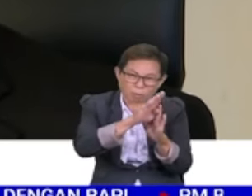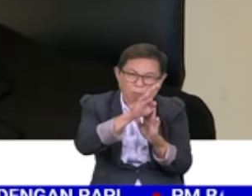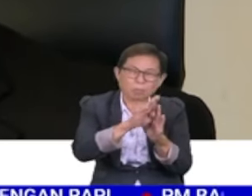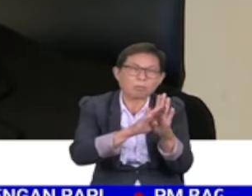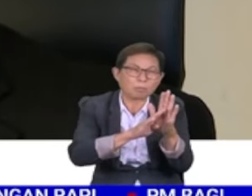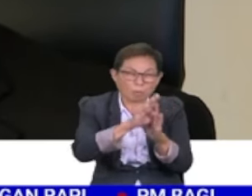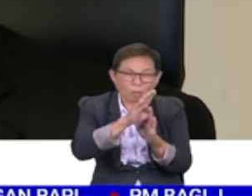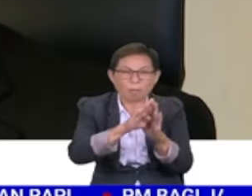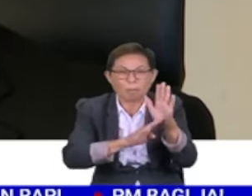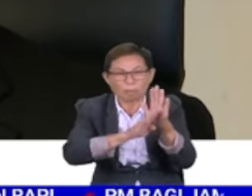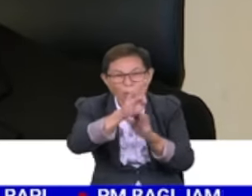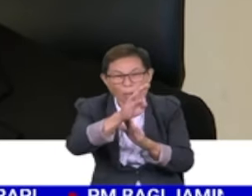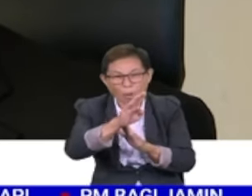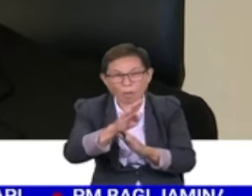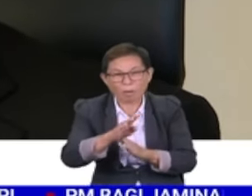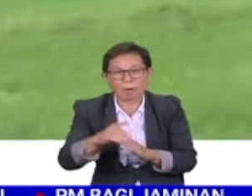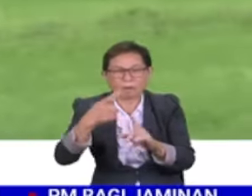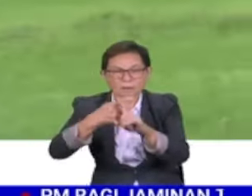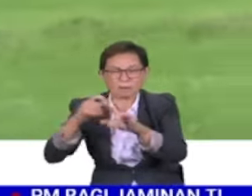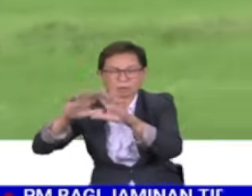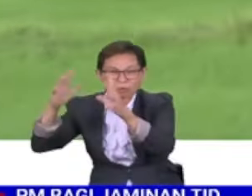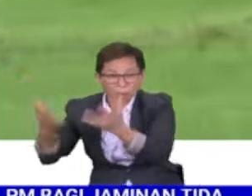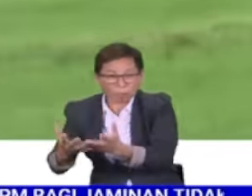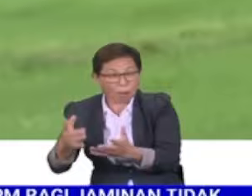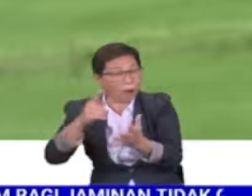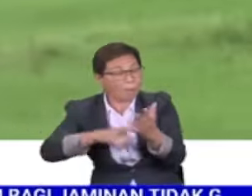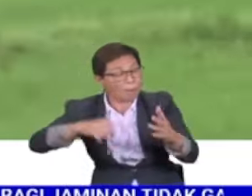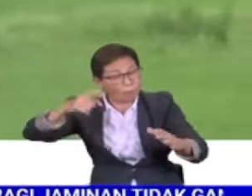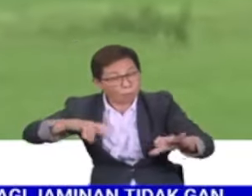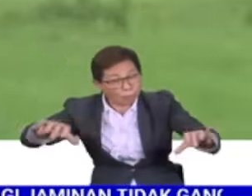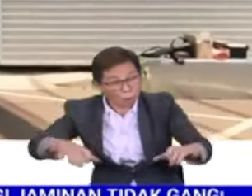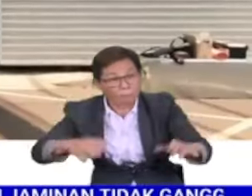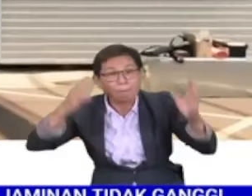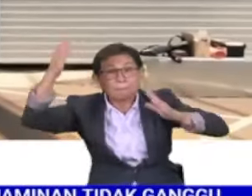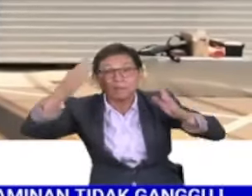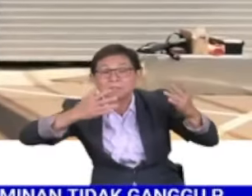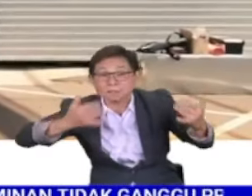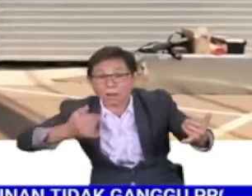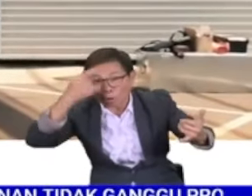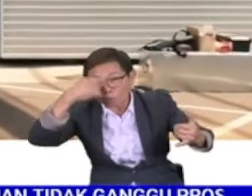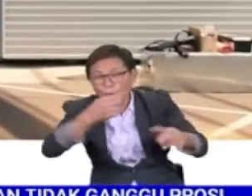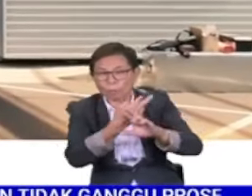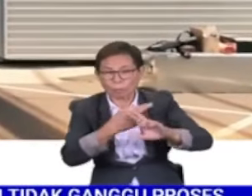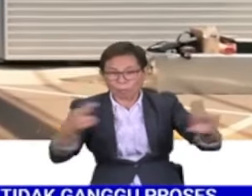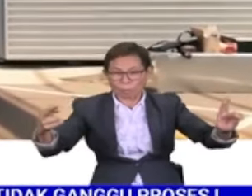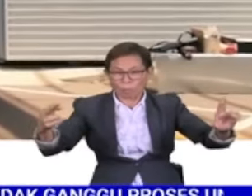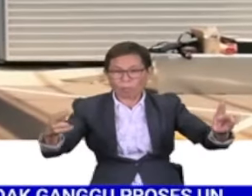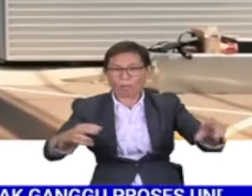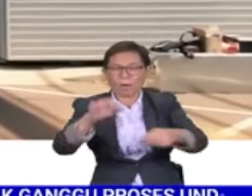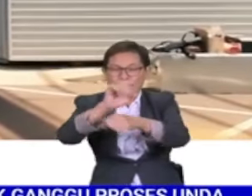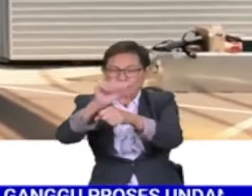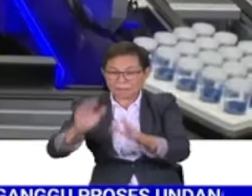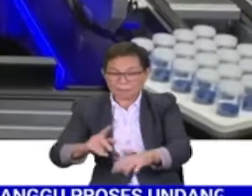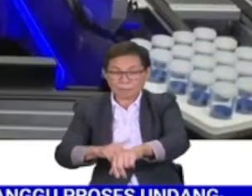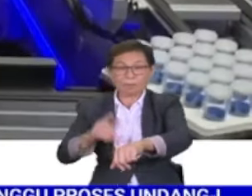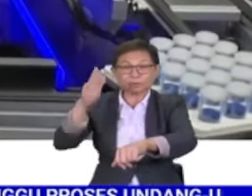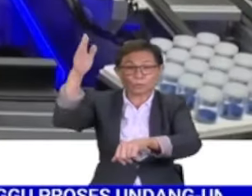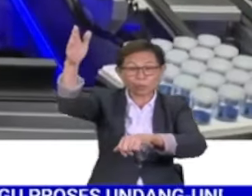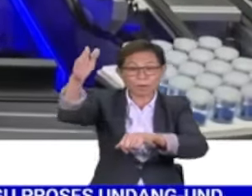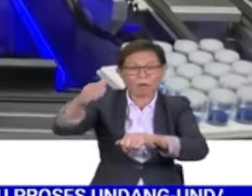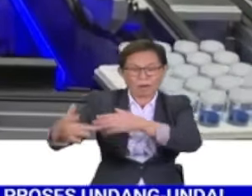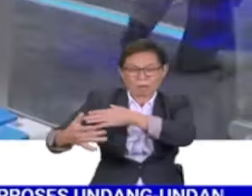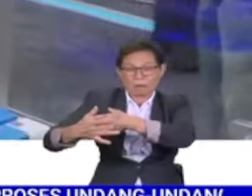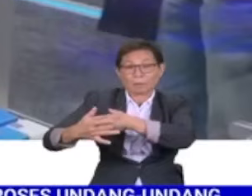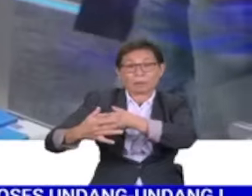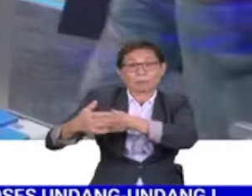datang daripada ekonomi domestik. Apakah yang perlu dilakukan negara untuk menyediakan tenaga kerja masa depan berkemahiran